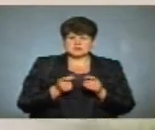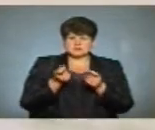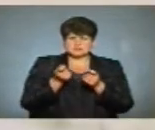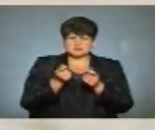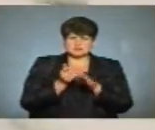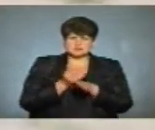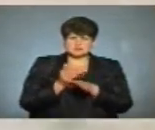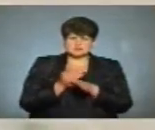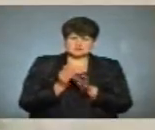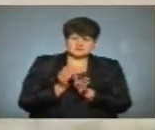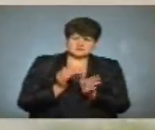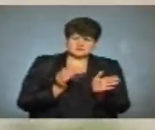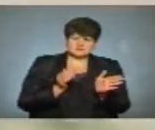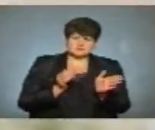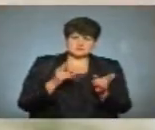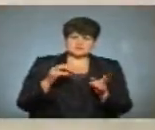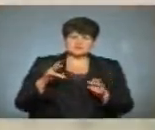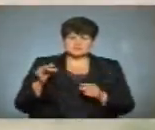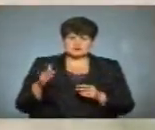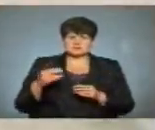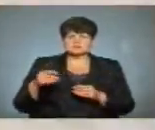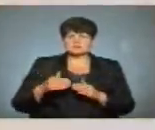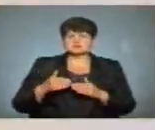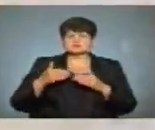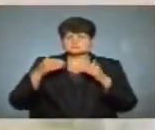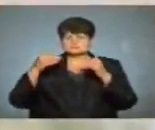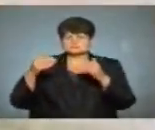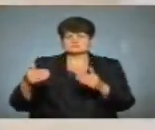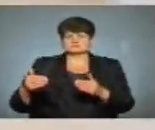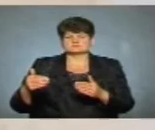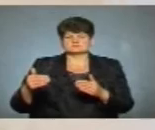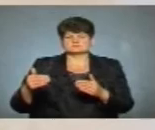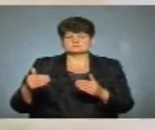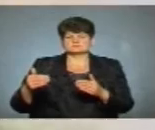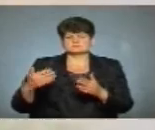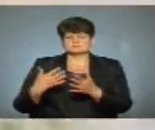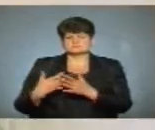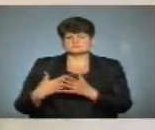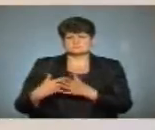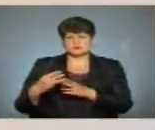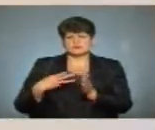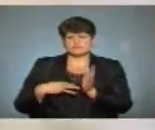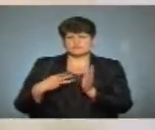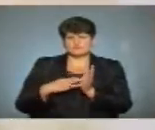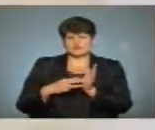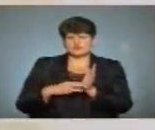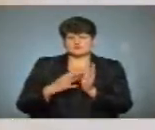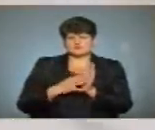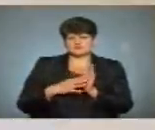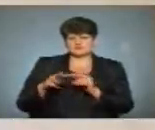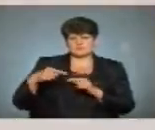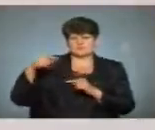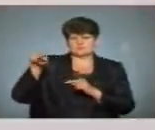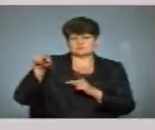річки Дністра, і самий Дністер знаходиться ще метрів, напевно, 80-90 за тим